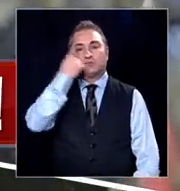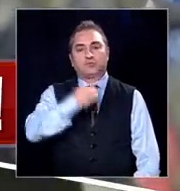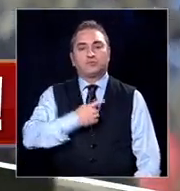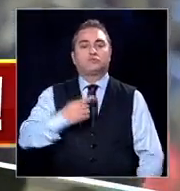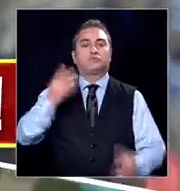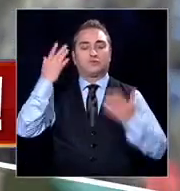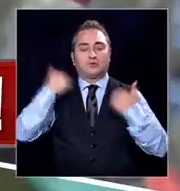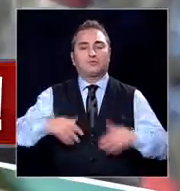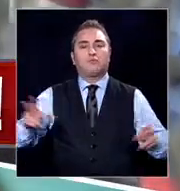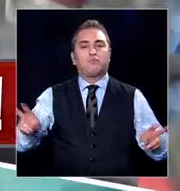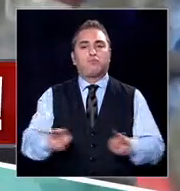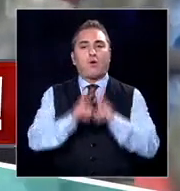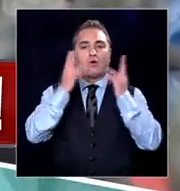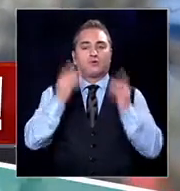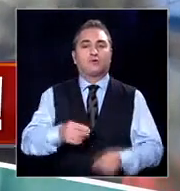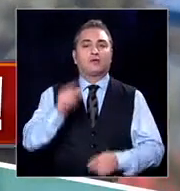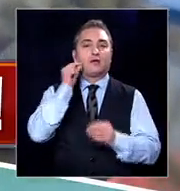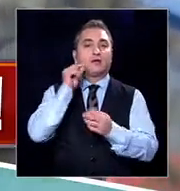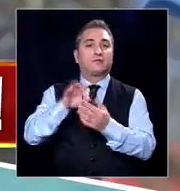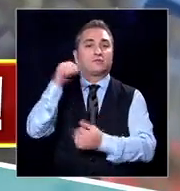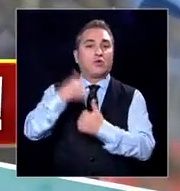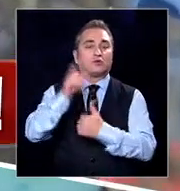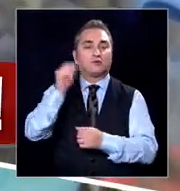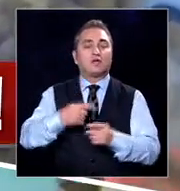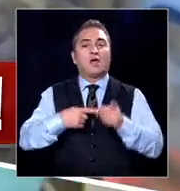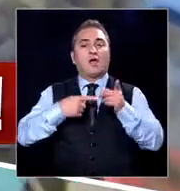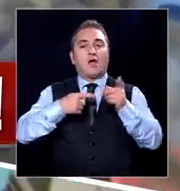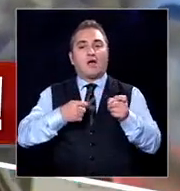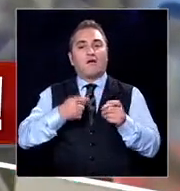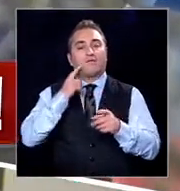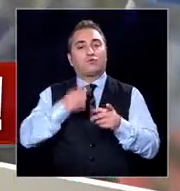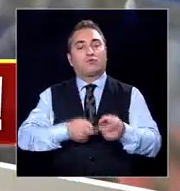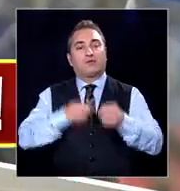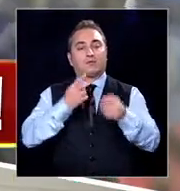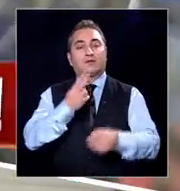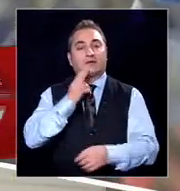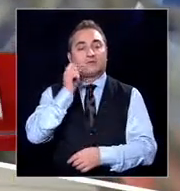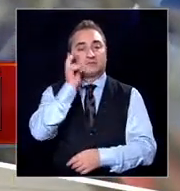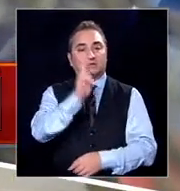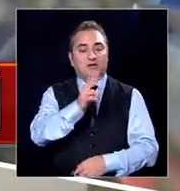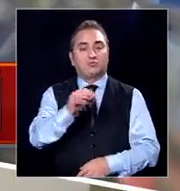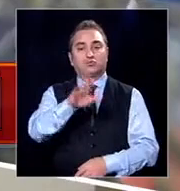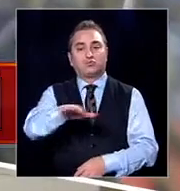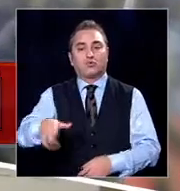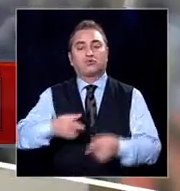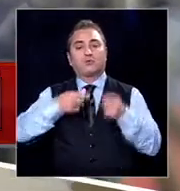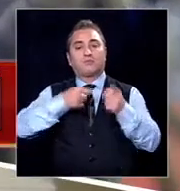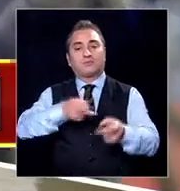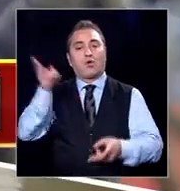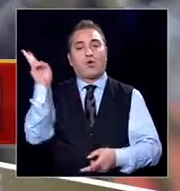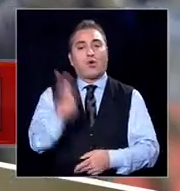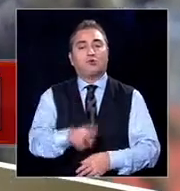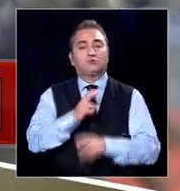halde yatarken Ramazan İpek bu kez de evdeki av tüfeğini aldı. Genç kadına seni ve çocukları öldüreceğim diyerek